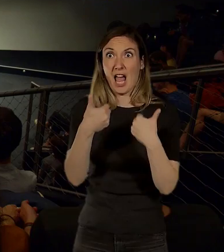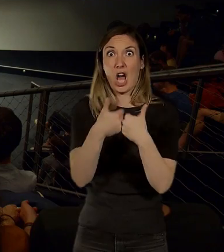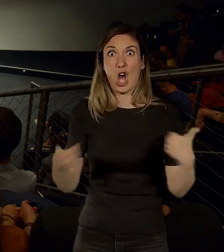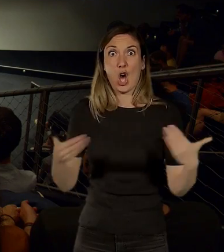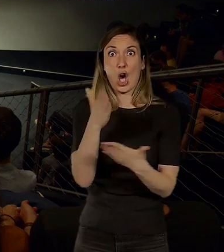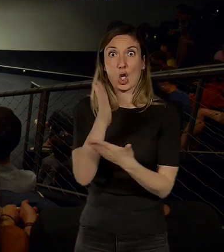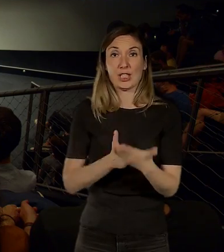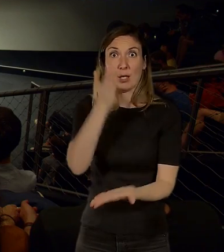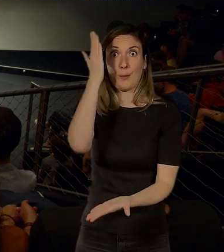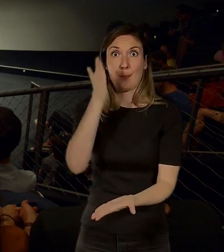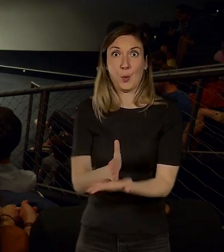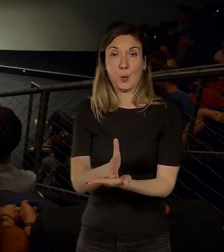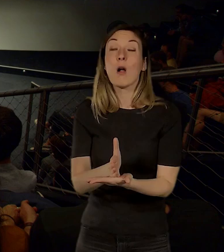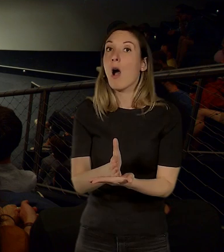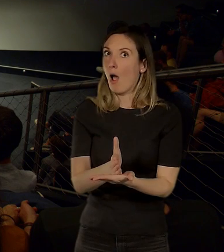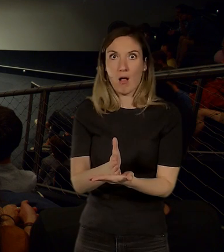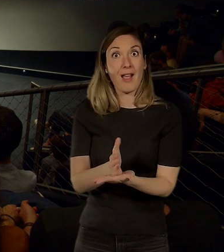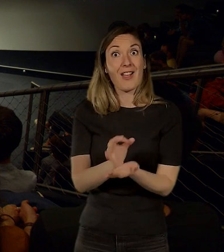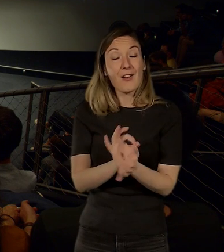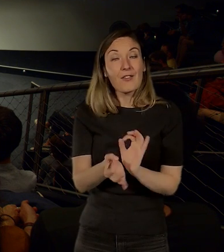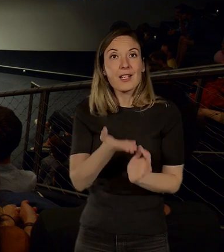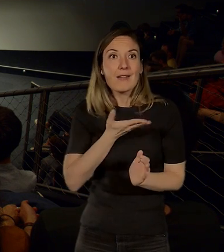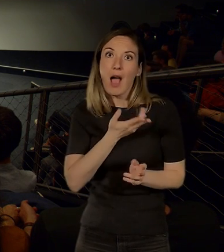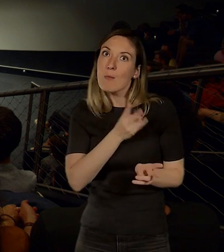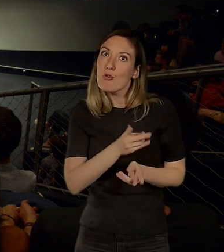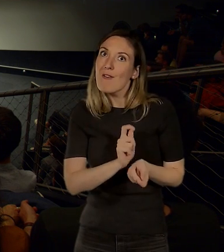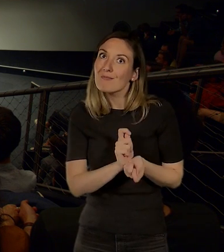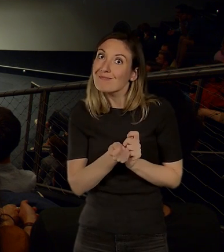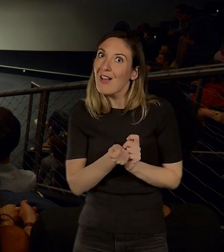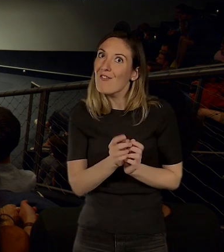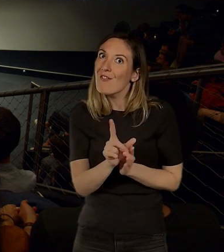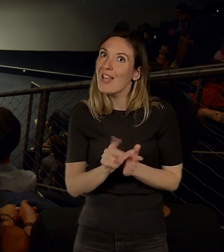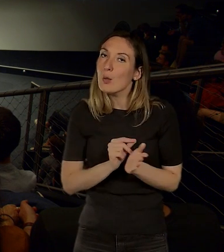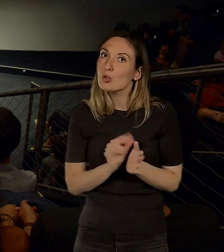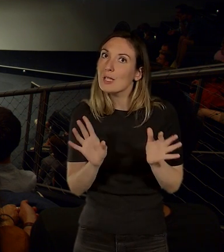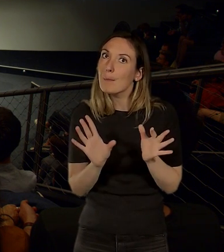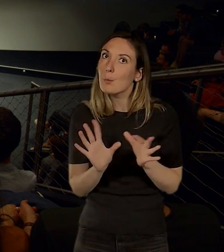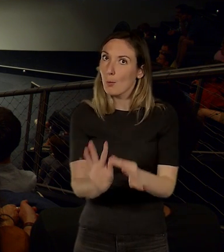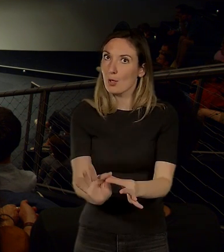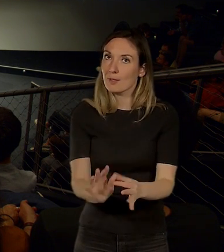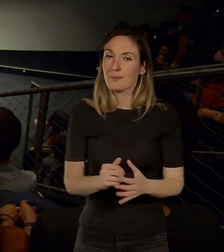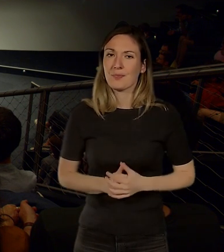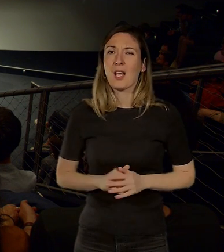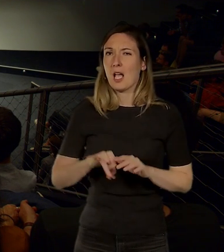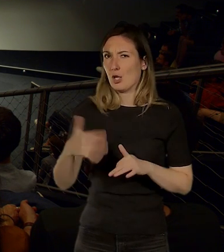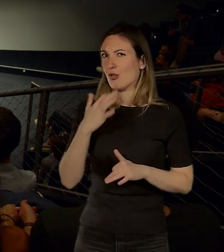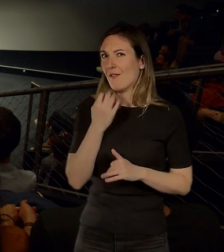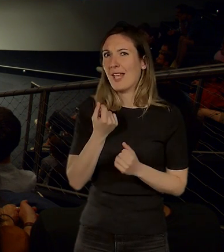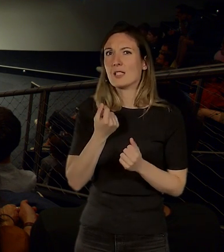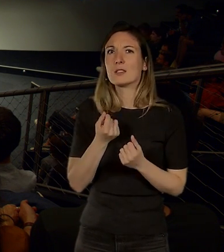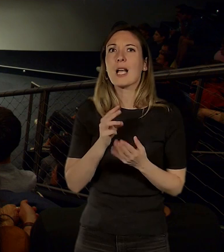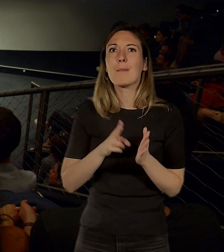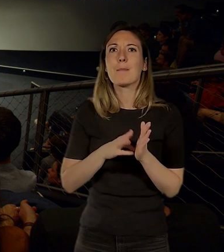tady zaznělo to o těch připojovácích, odpojovácích, jak se budou zkracovat vlastně a počty těch pruhů, tak vlastně k podobnému